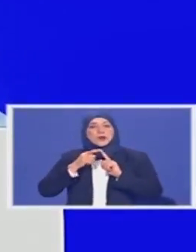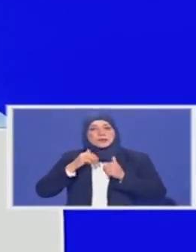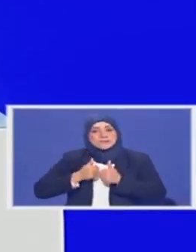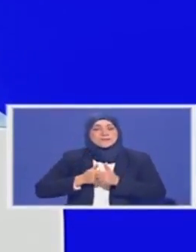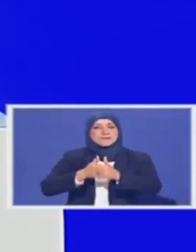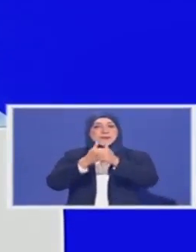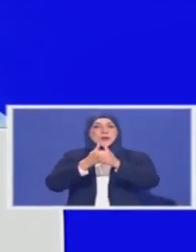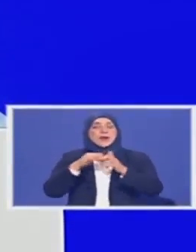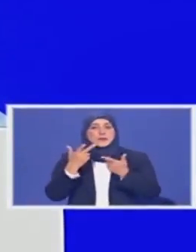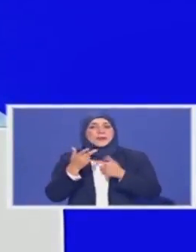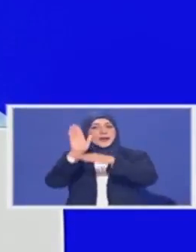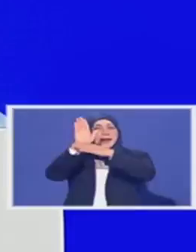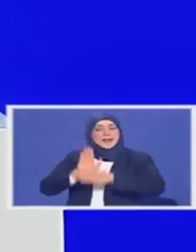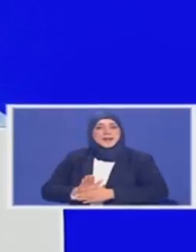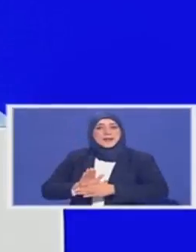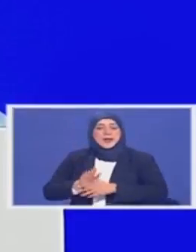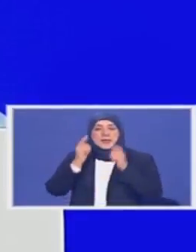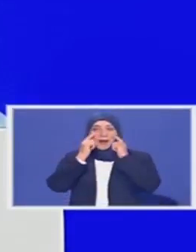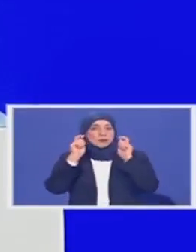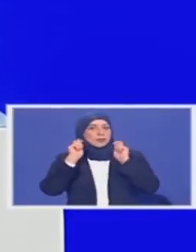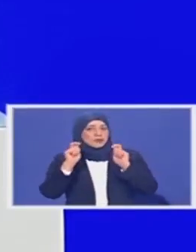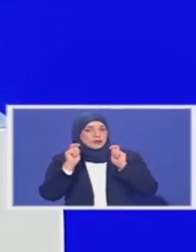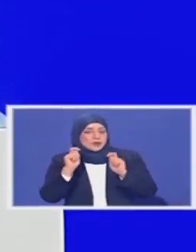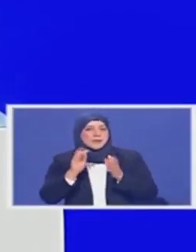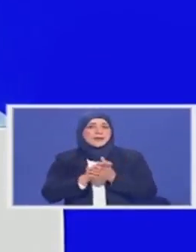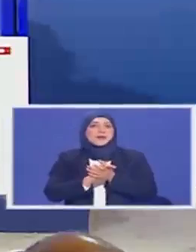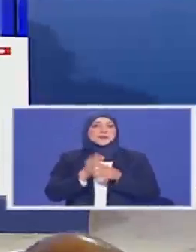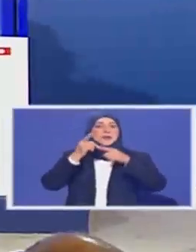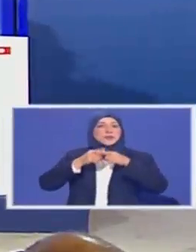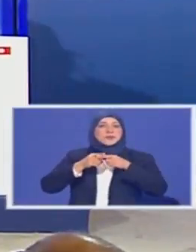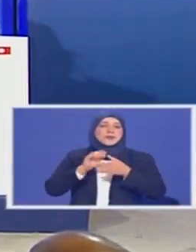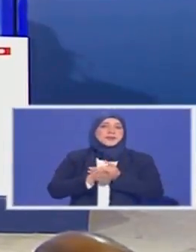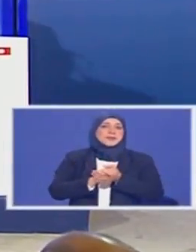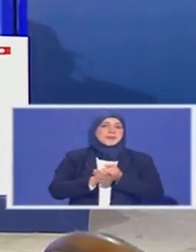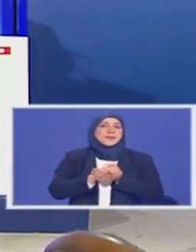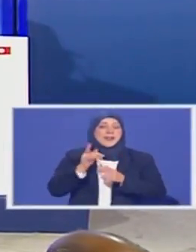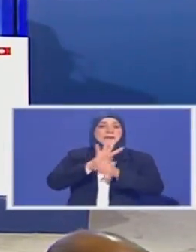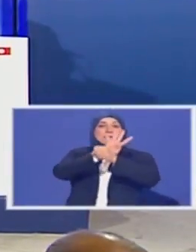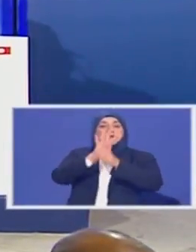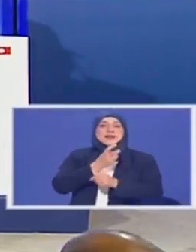في العامل اليقظة في التعامل مع هذا الوباء.